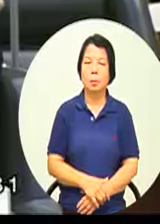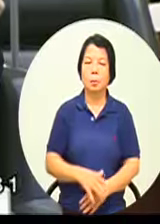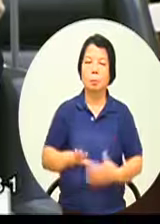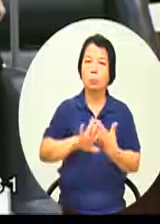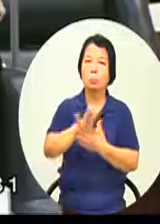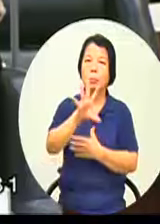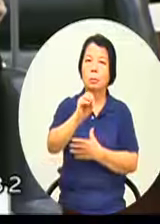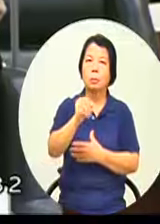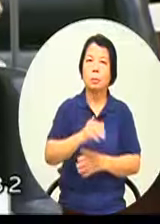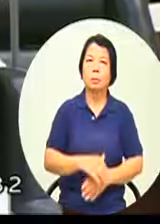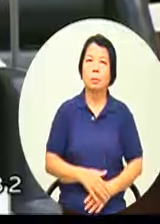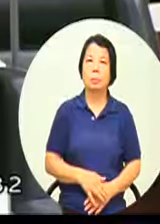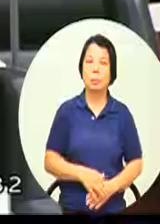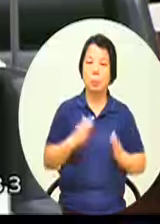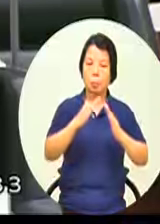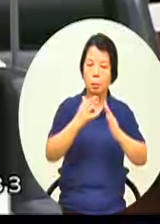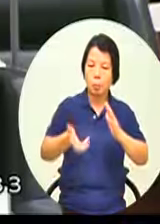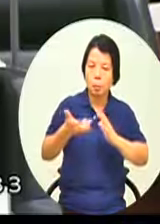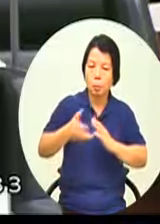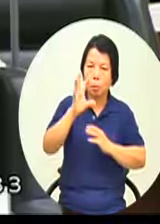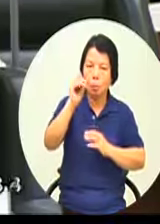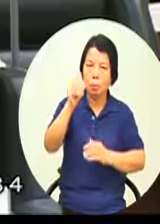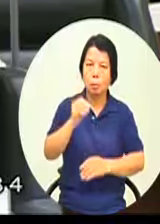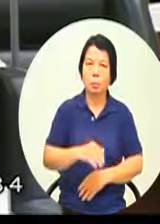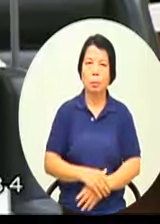嘞有没有？有的话举手一下、